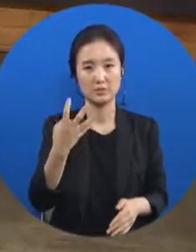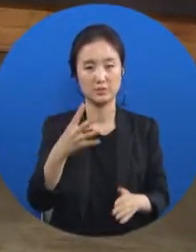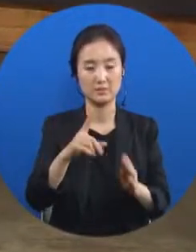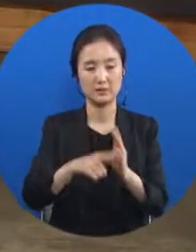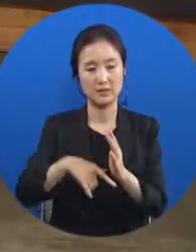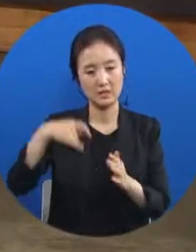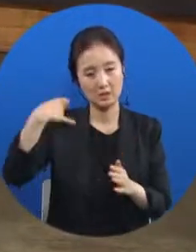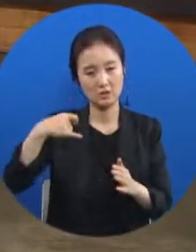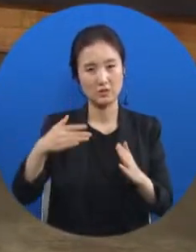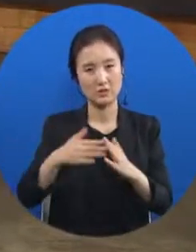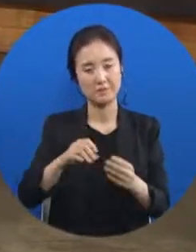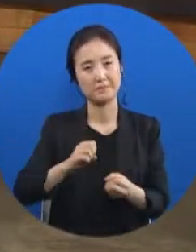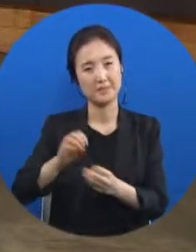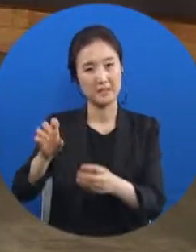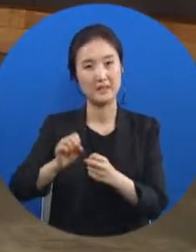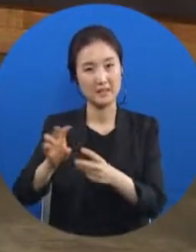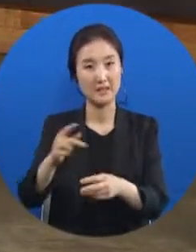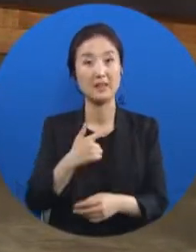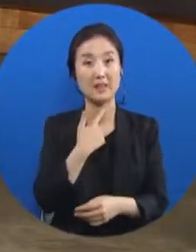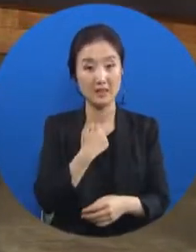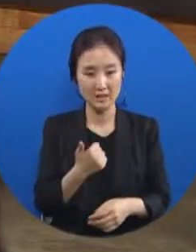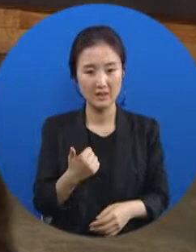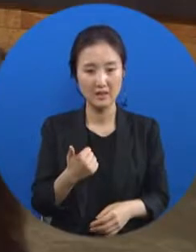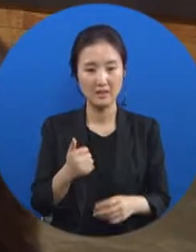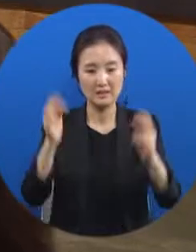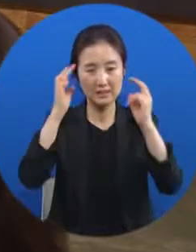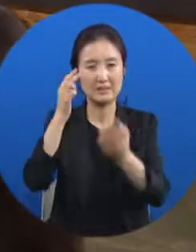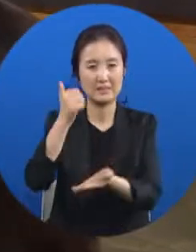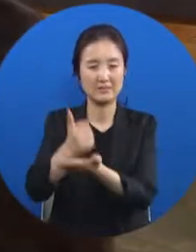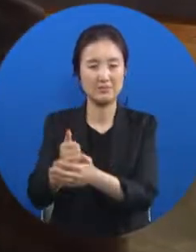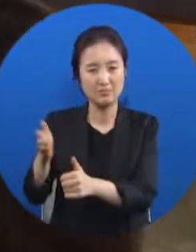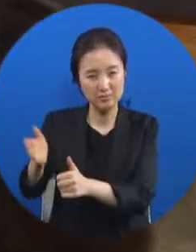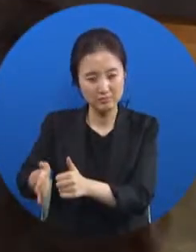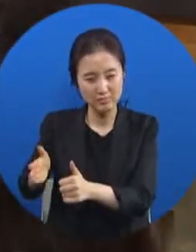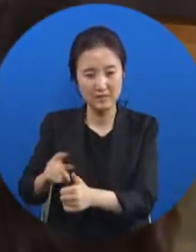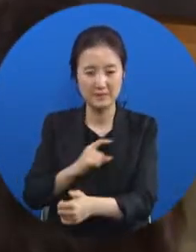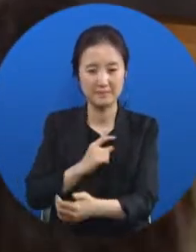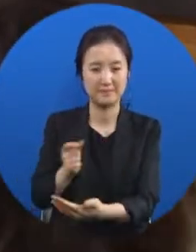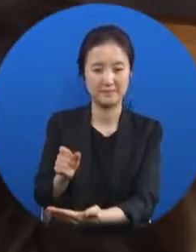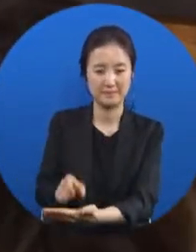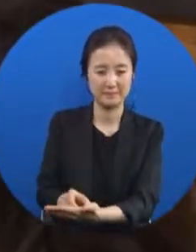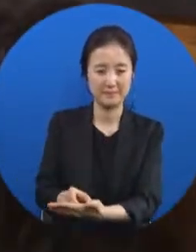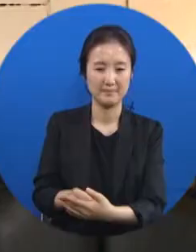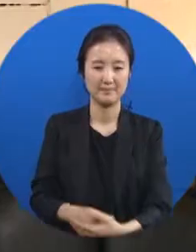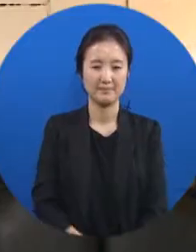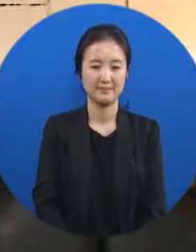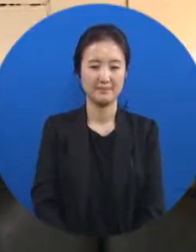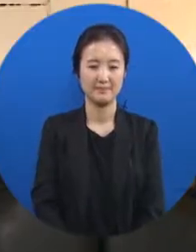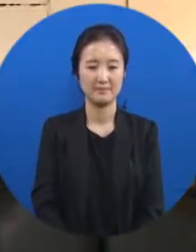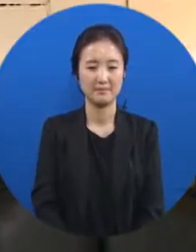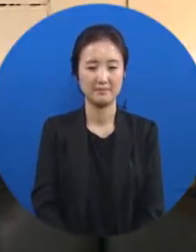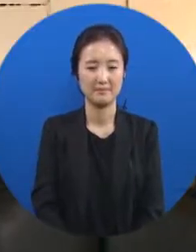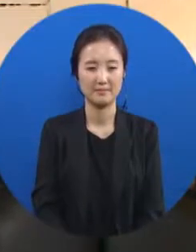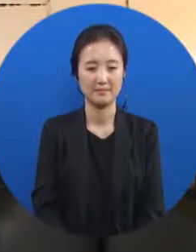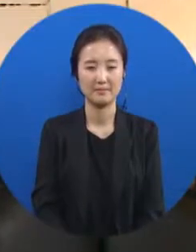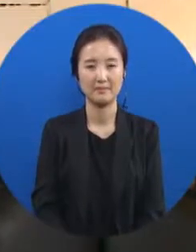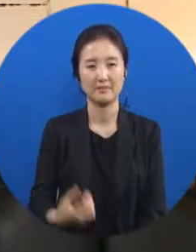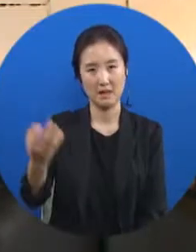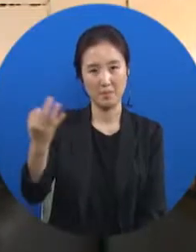때 우리 짜장면집 배달 우리 사장님 네? 전 사장님 네? 저